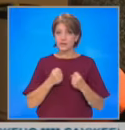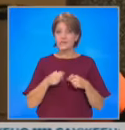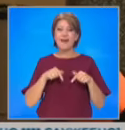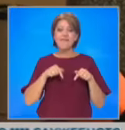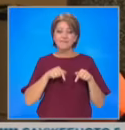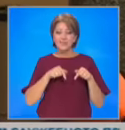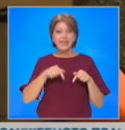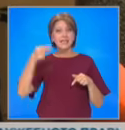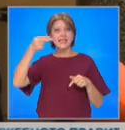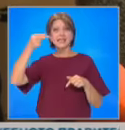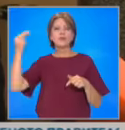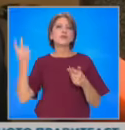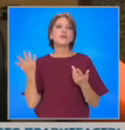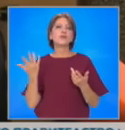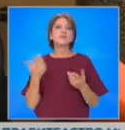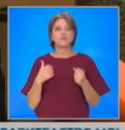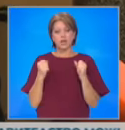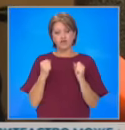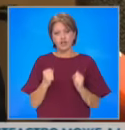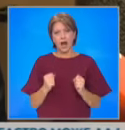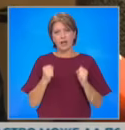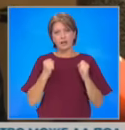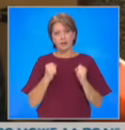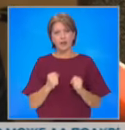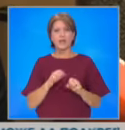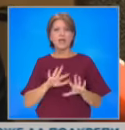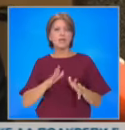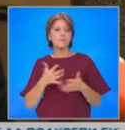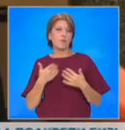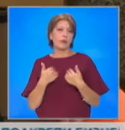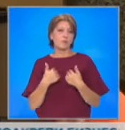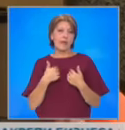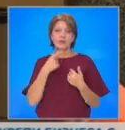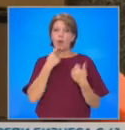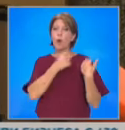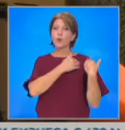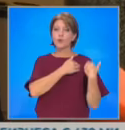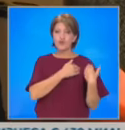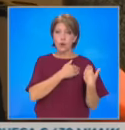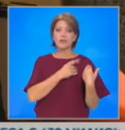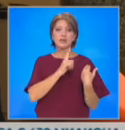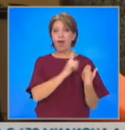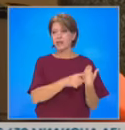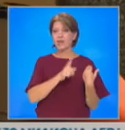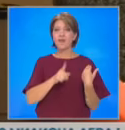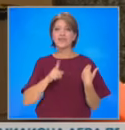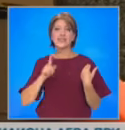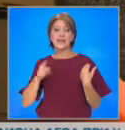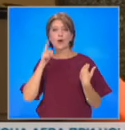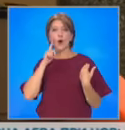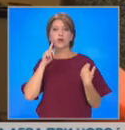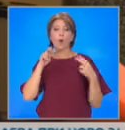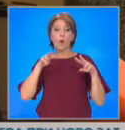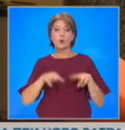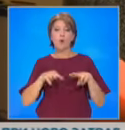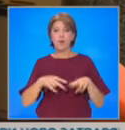просто са чакали. Те са стояли и са чакали. Според мен, отговорността е на абсолютно всеки един от контролните